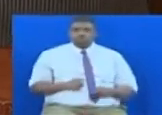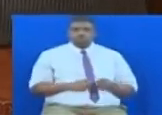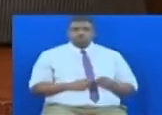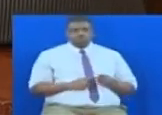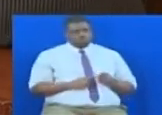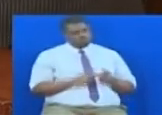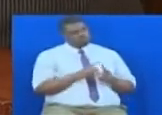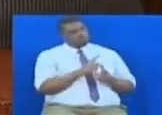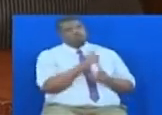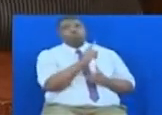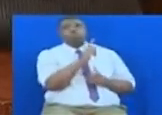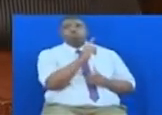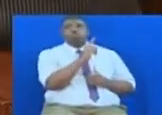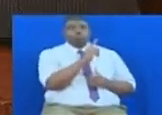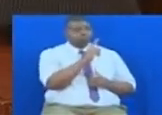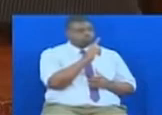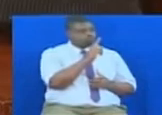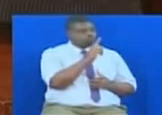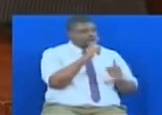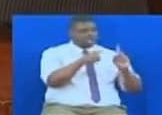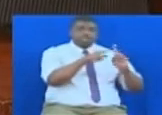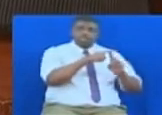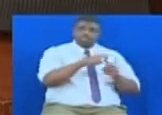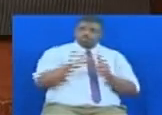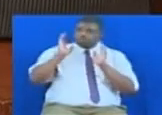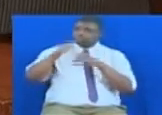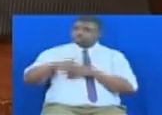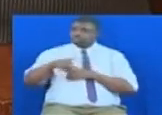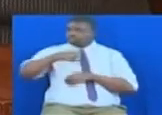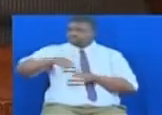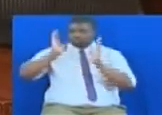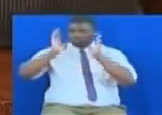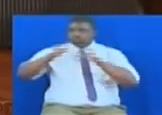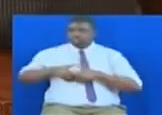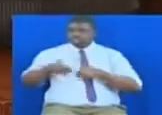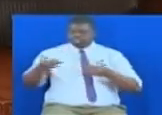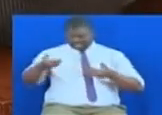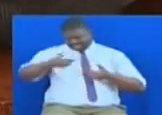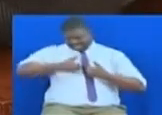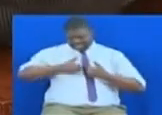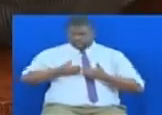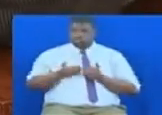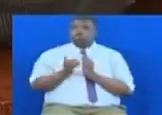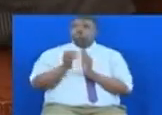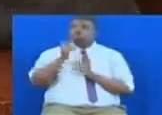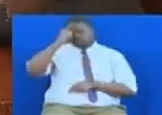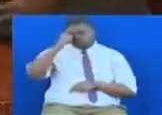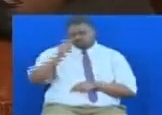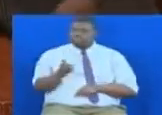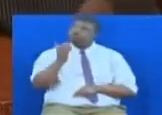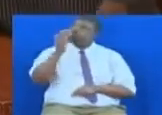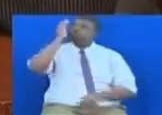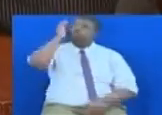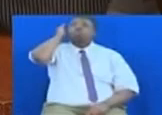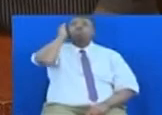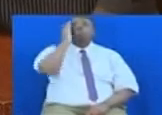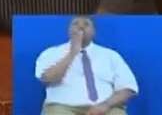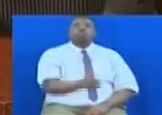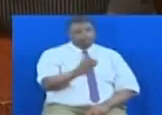Tanzania, sisi hatusali kwa sababu mataifa mengine yanasali. Sisi tunamwamini Mungu moja kwa moja.